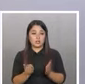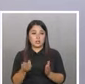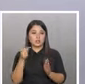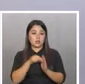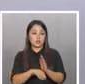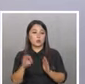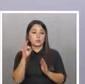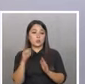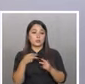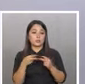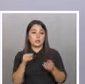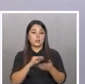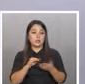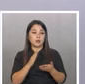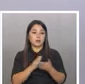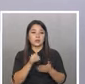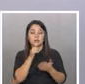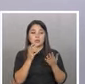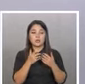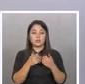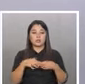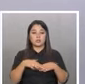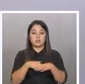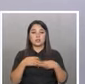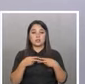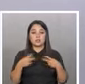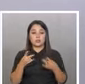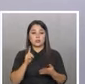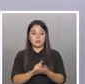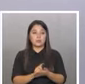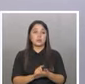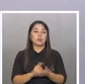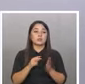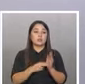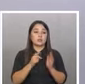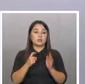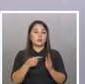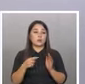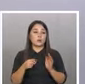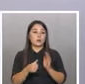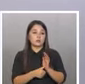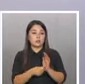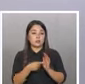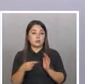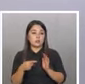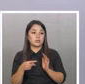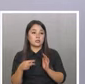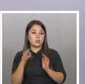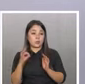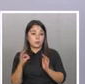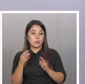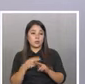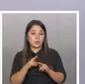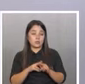өрнекті нөлге теңестіріп, теңдеуді шешу керек. Онда 7x азайтылған 6 тең 0, бұдан